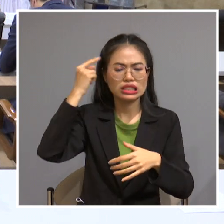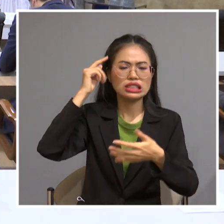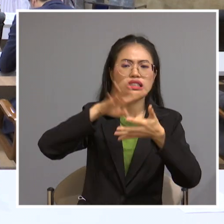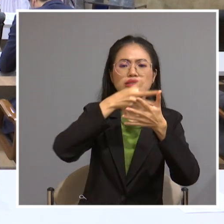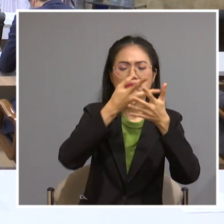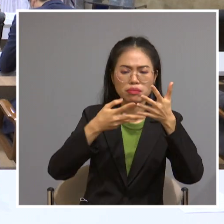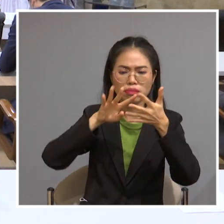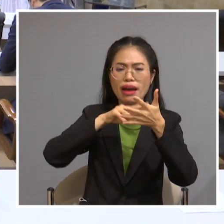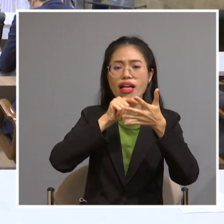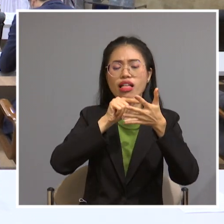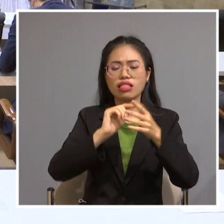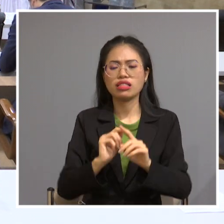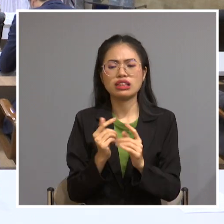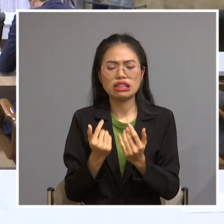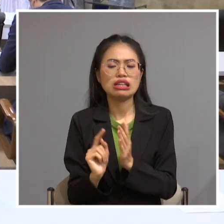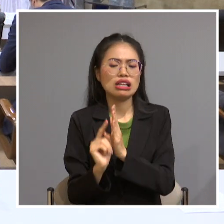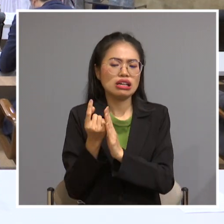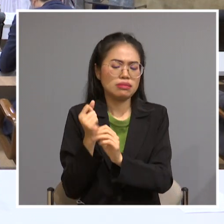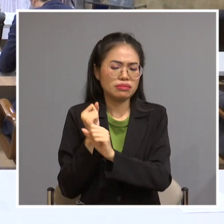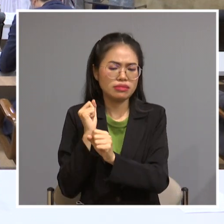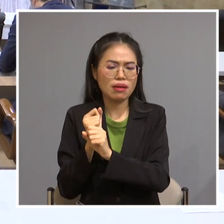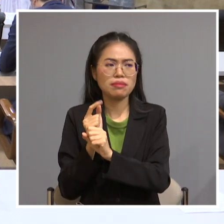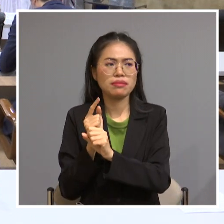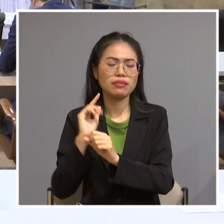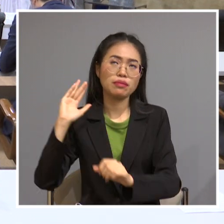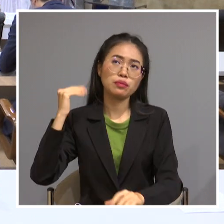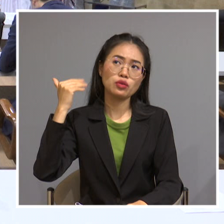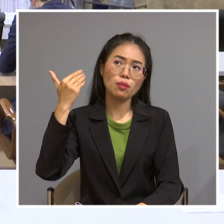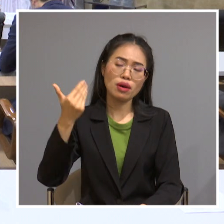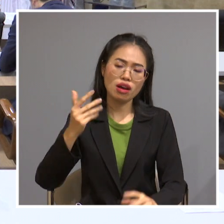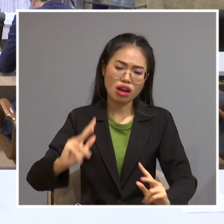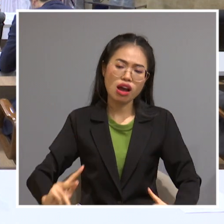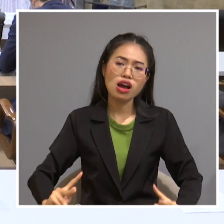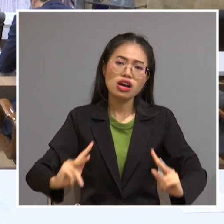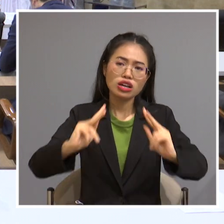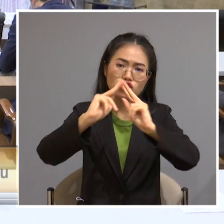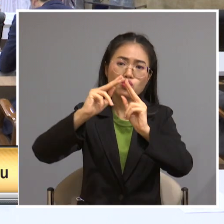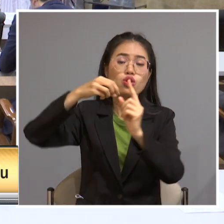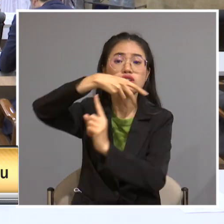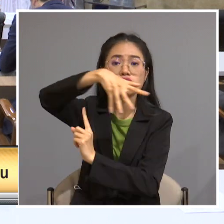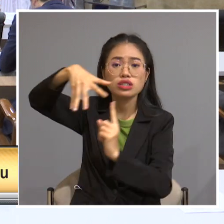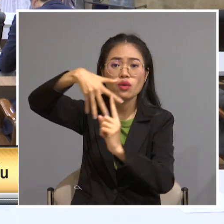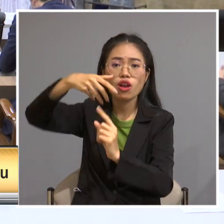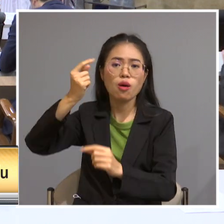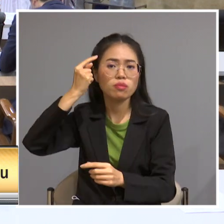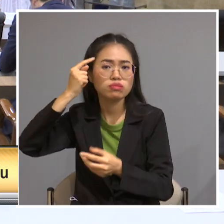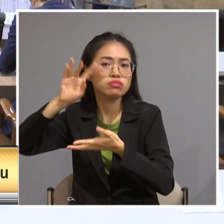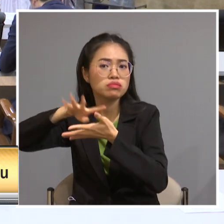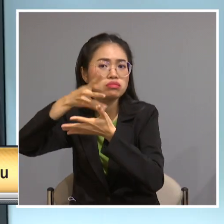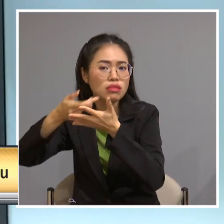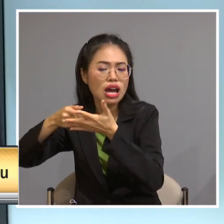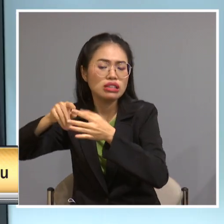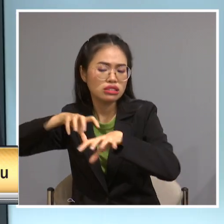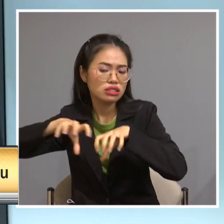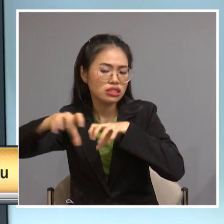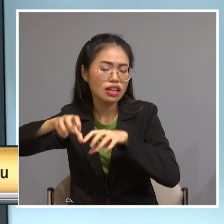หมทุกเรื่องกันสวงสามเพรากรมก็ได้มีแผนในการการบระทจัคั